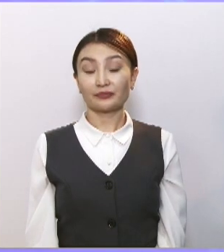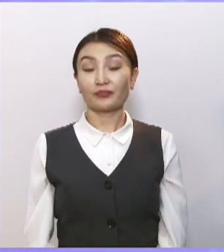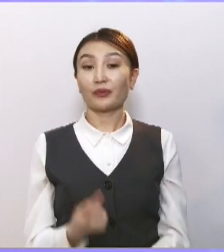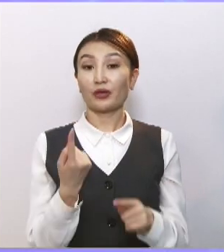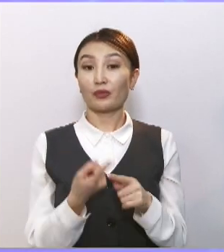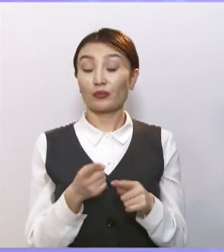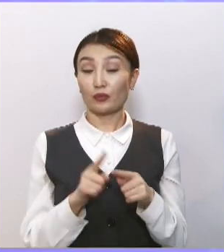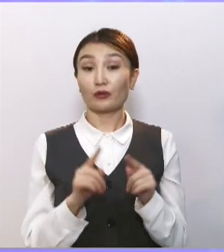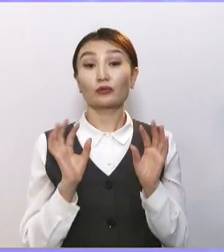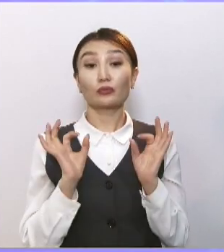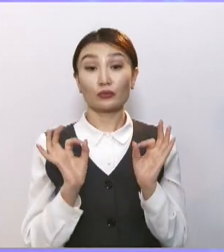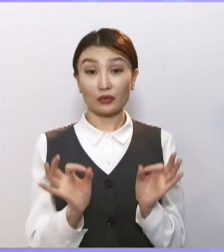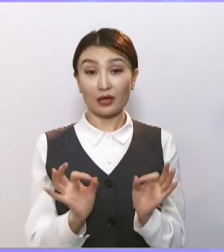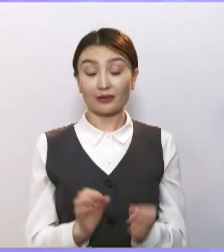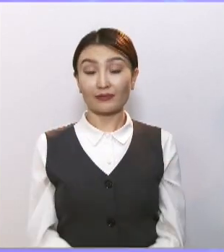Бул туура.